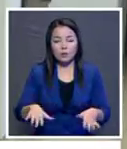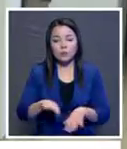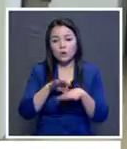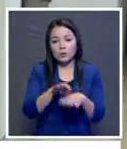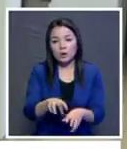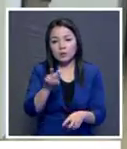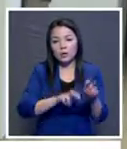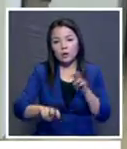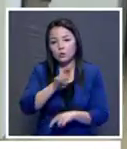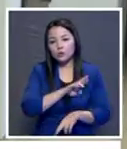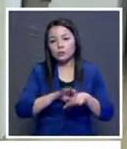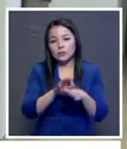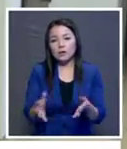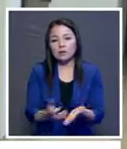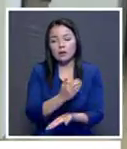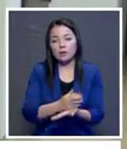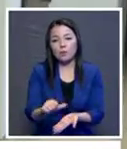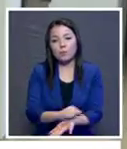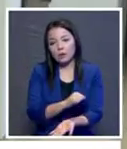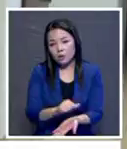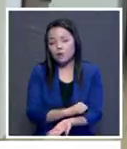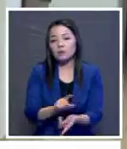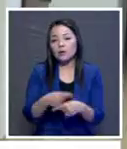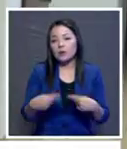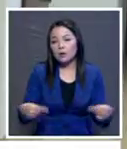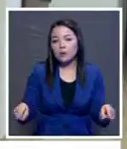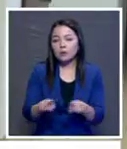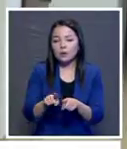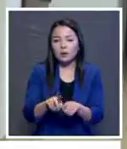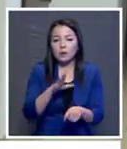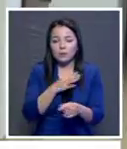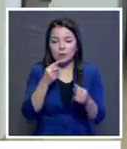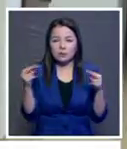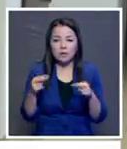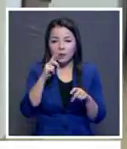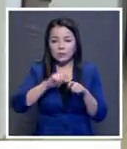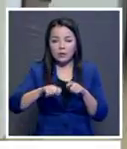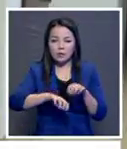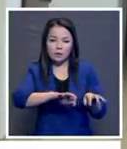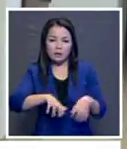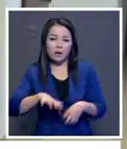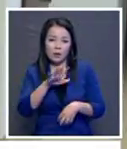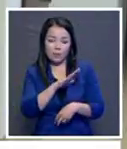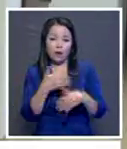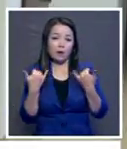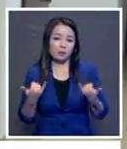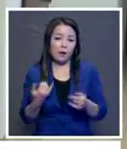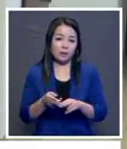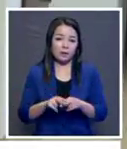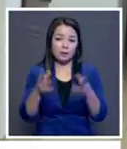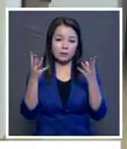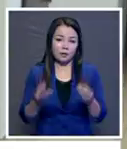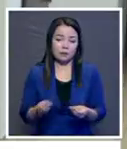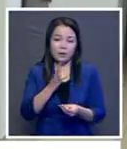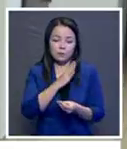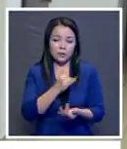жүргізілген іздеу шаралар кезінде марихуана және одан басқа да бірқатар айғақ заттар табылып тәркіленген болатын. Қазіргі таңда күдікті